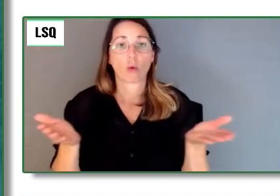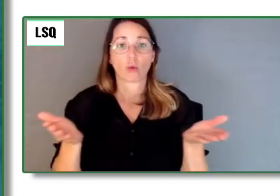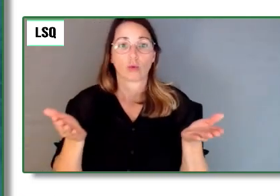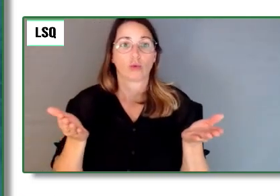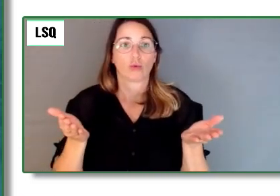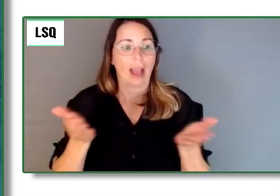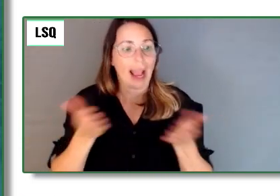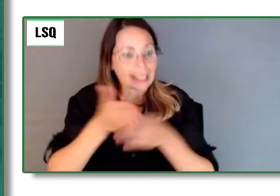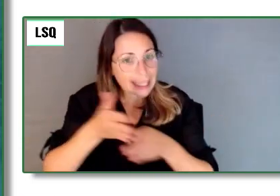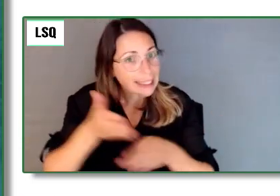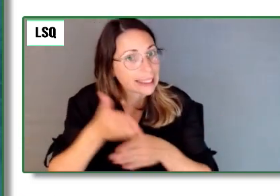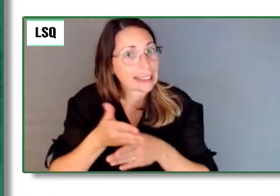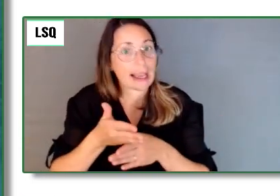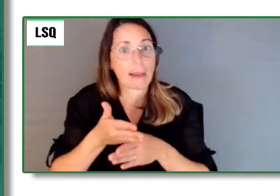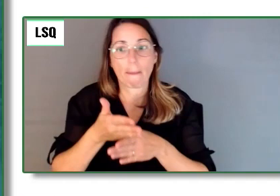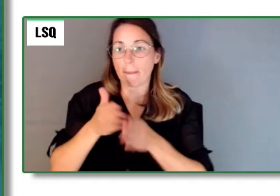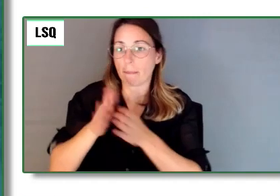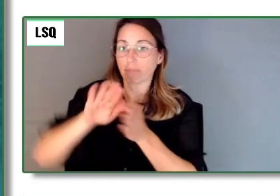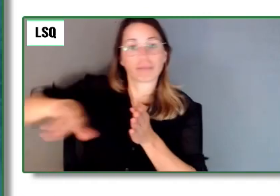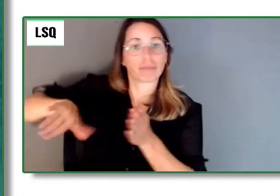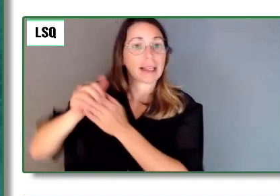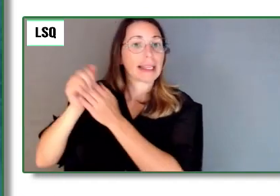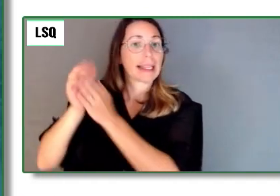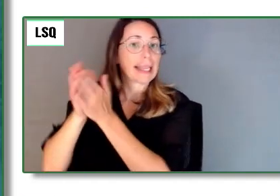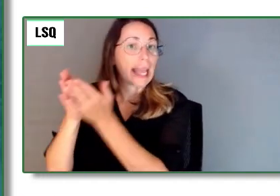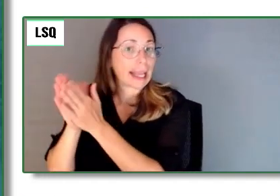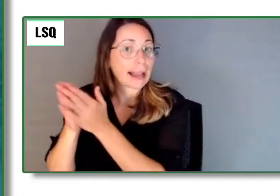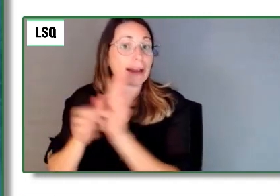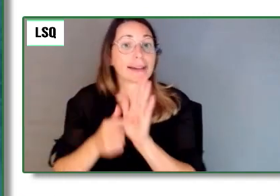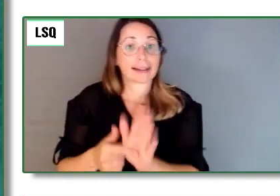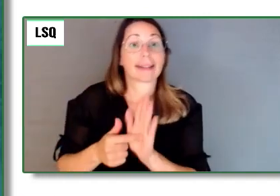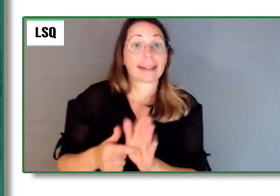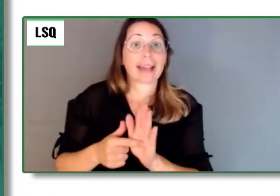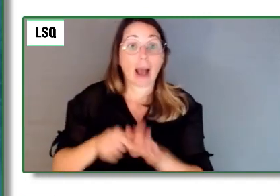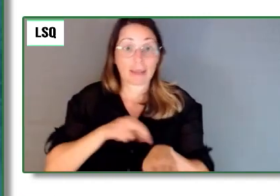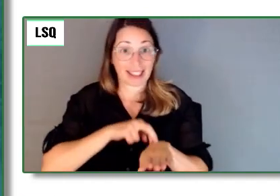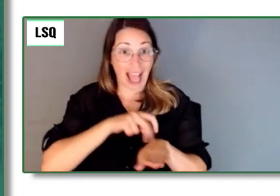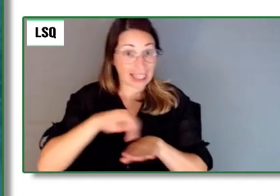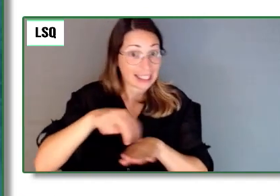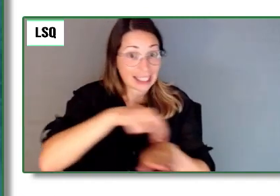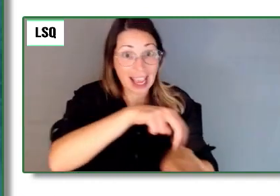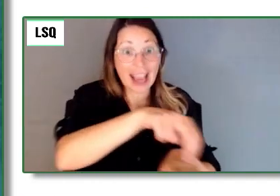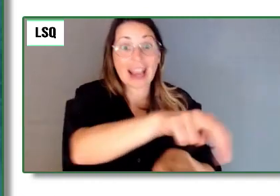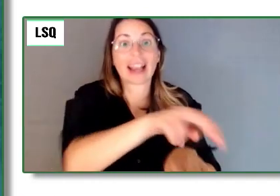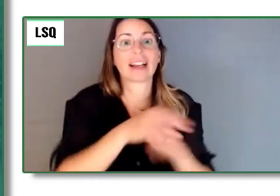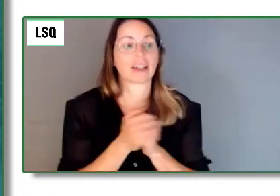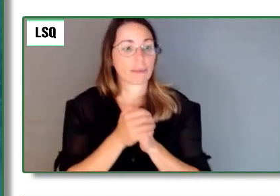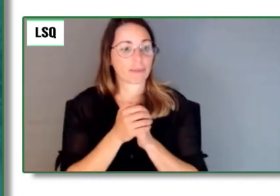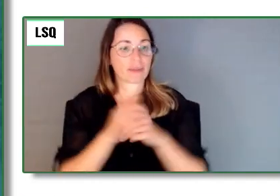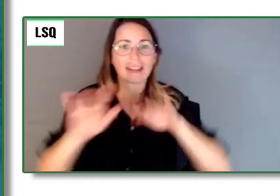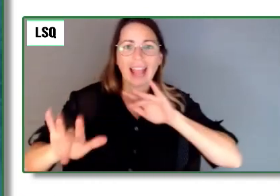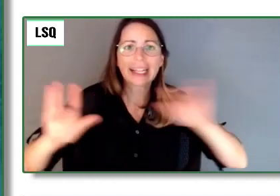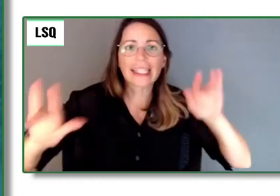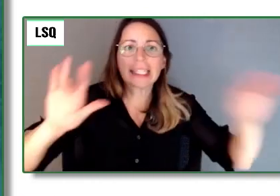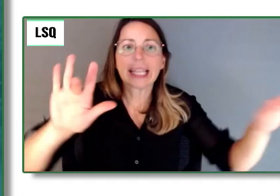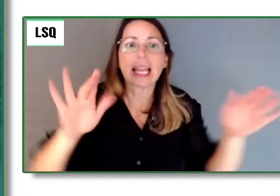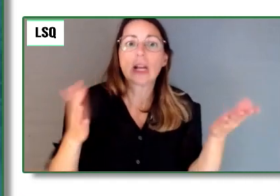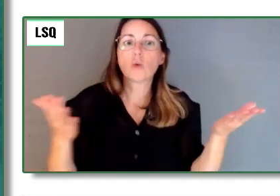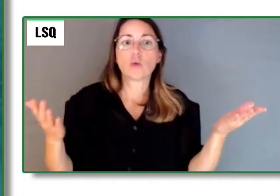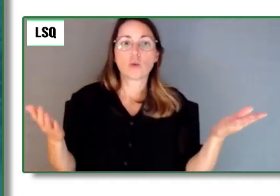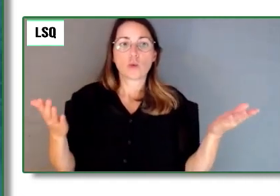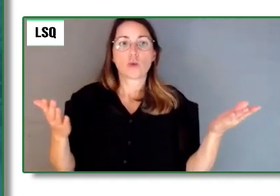est séparé, donc du contexte, il y a du gravier, il y a du pavé, vous pouvez tout simplement descendre ce sentier, vous